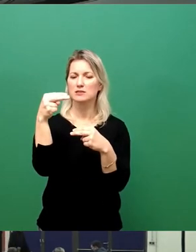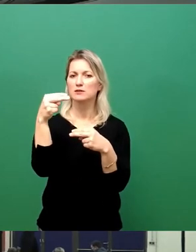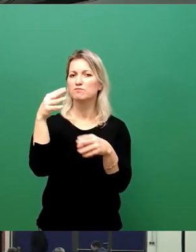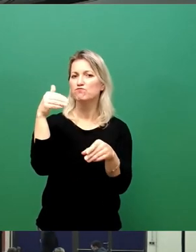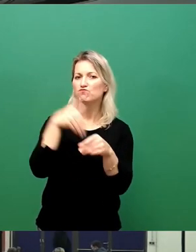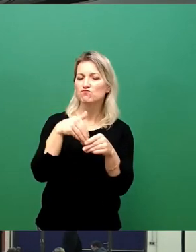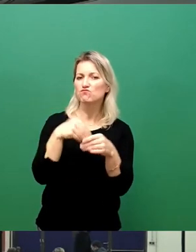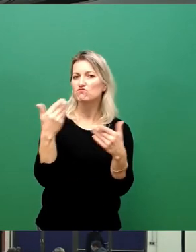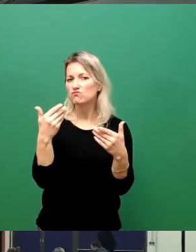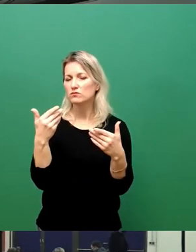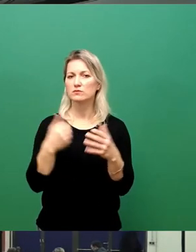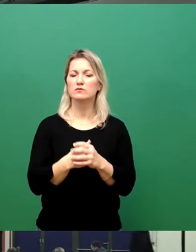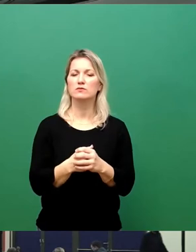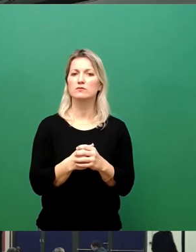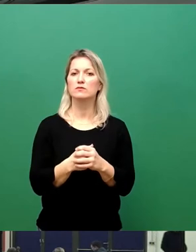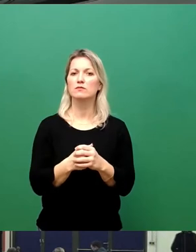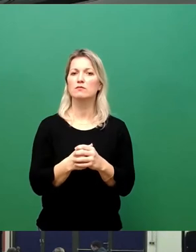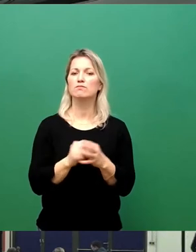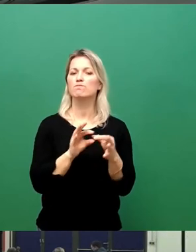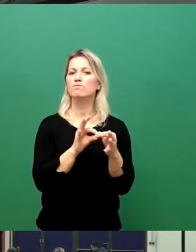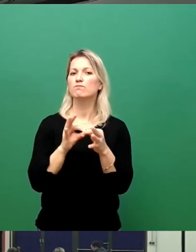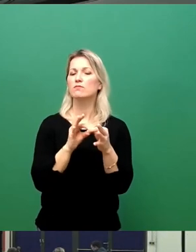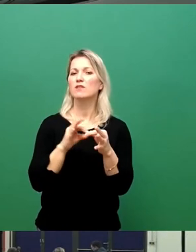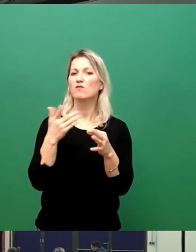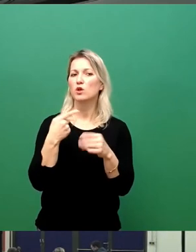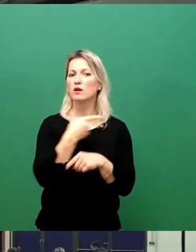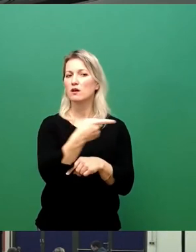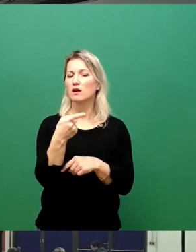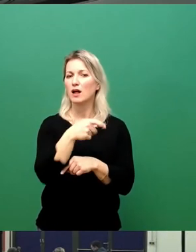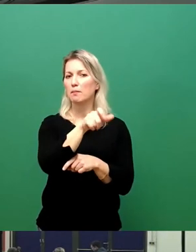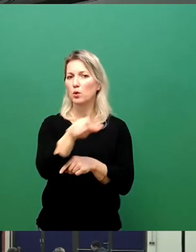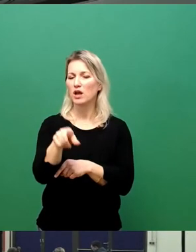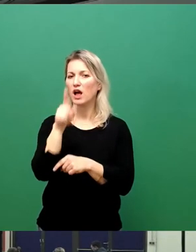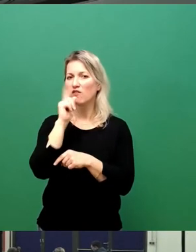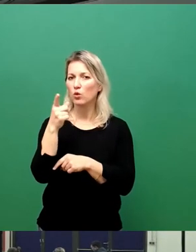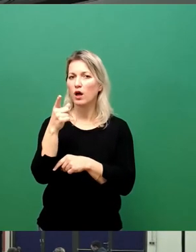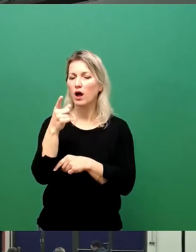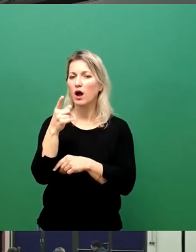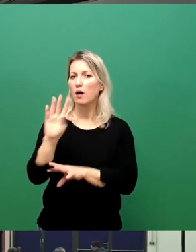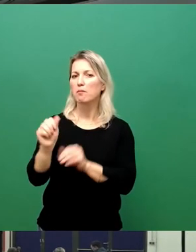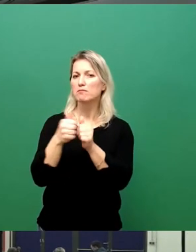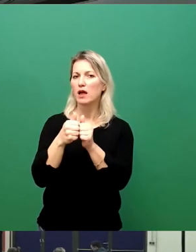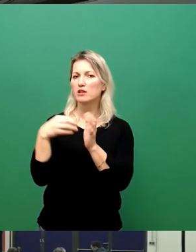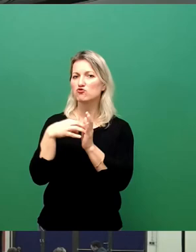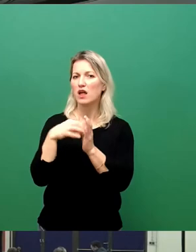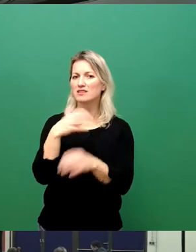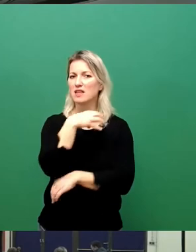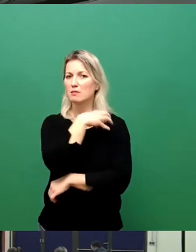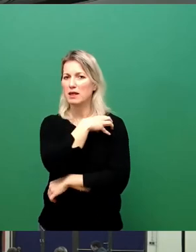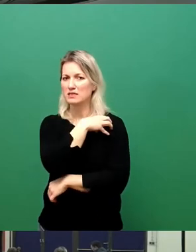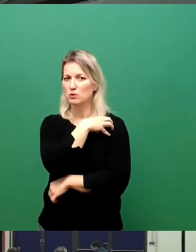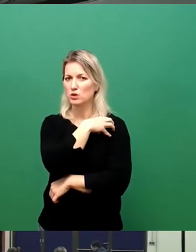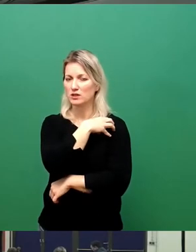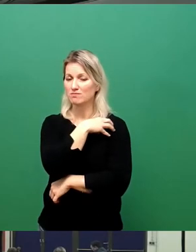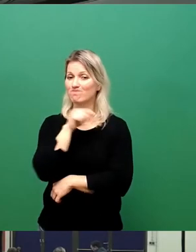die inhaltliche Bezug zu den Bürgerinnen und Bürgern unserer Partnerstadt St. Petersburg beschäftigt, wer diesem Absatz in